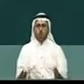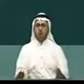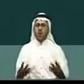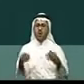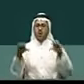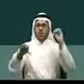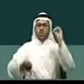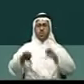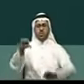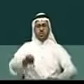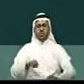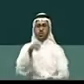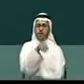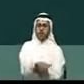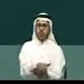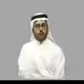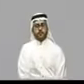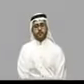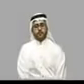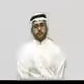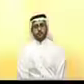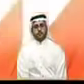المؤدلجين بالأفكار المنحرفة.